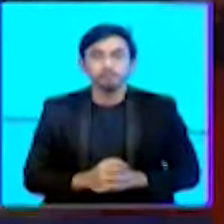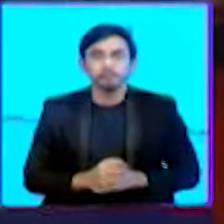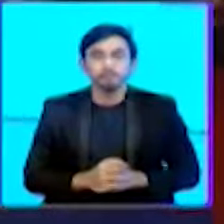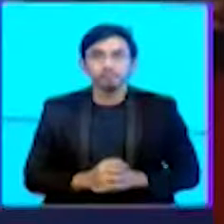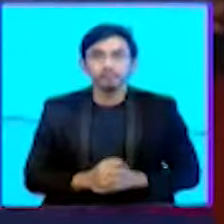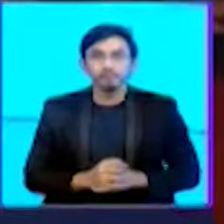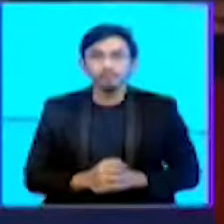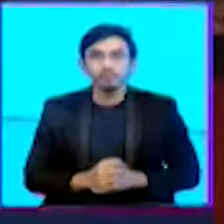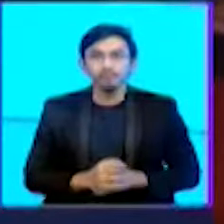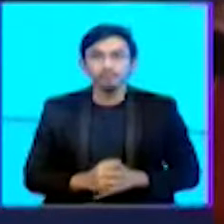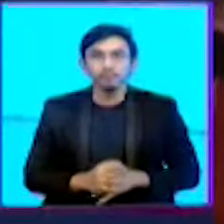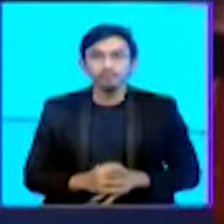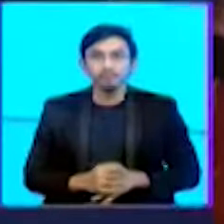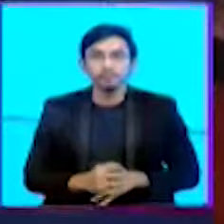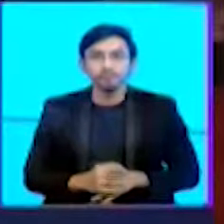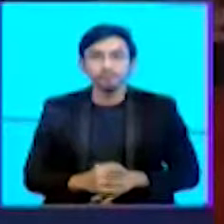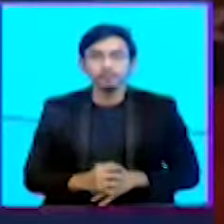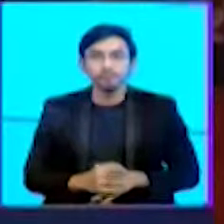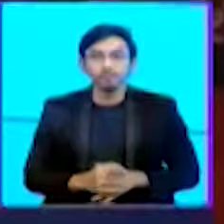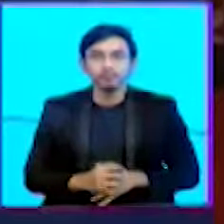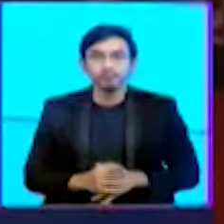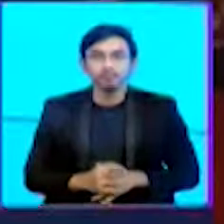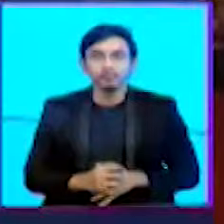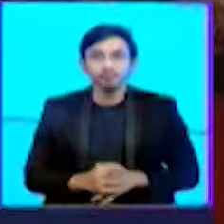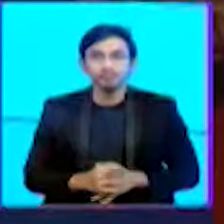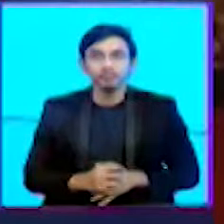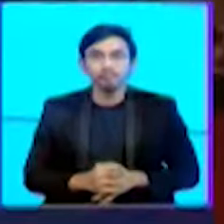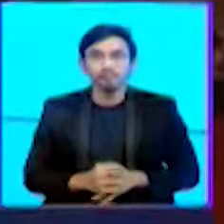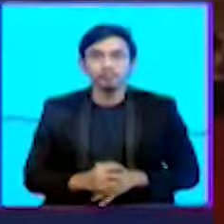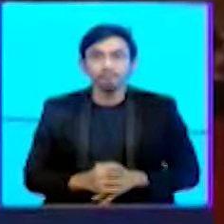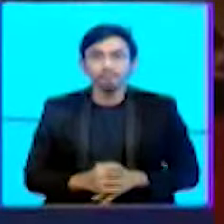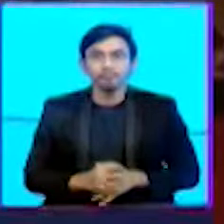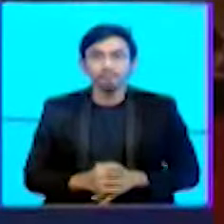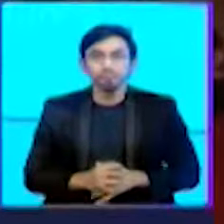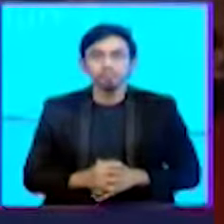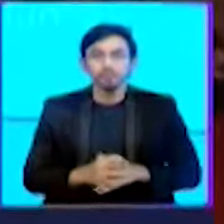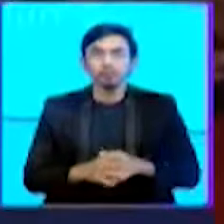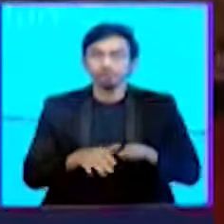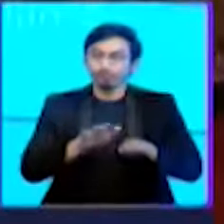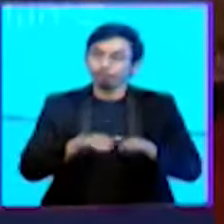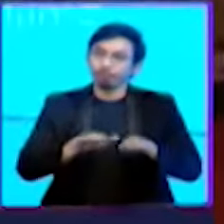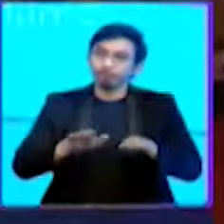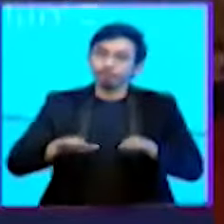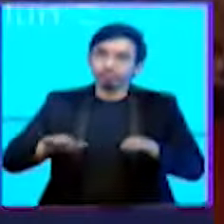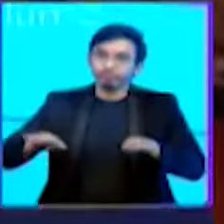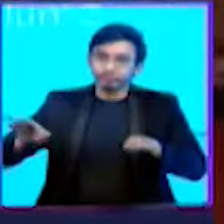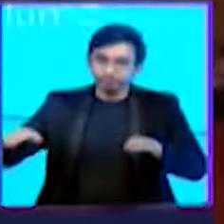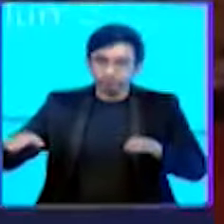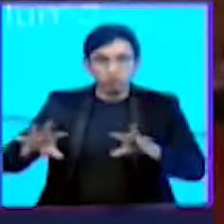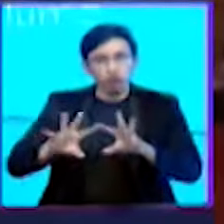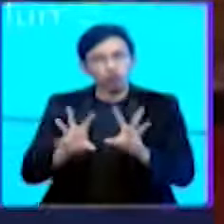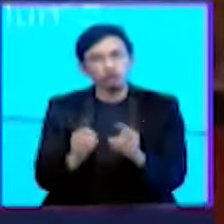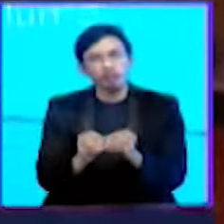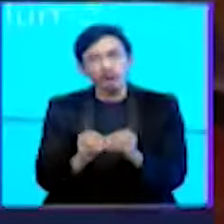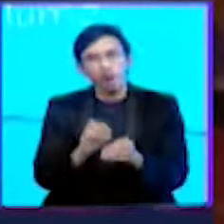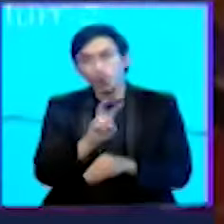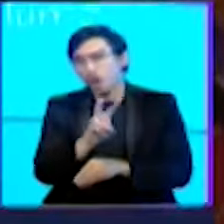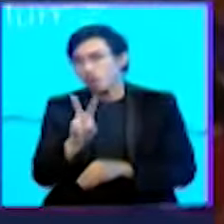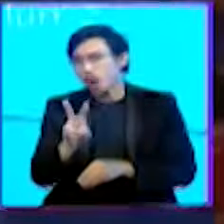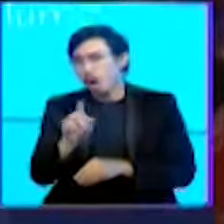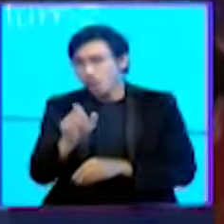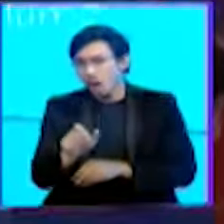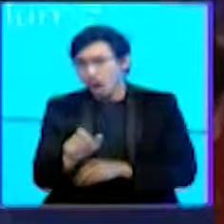warganya itu 22 orang uh rumah Sedangkan untuk yang lainnya